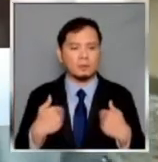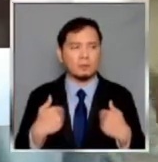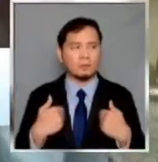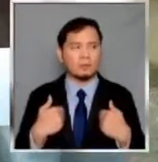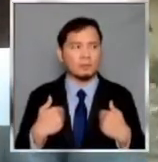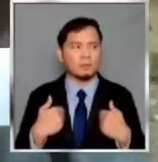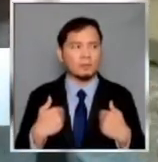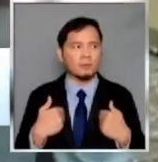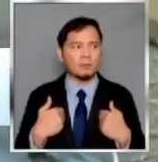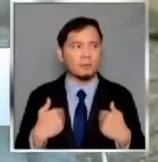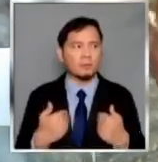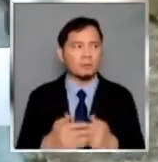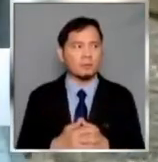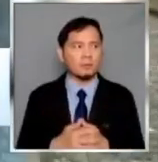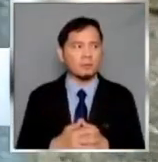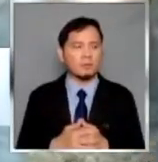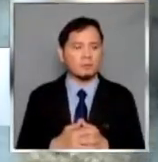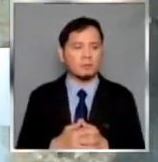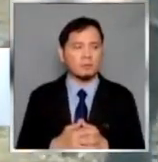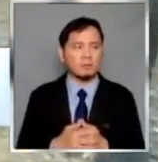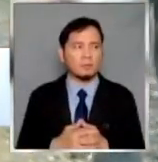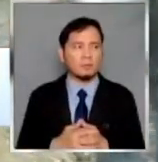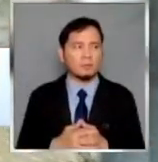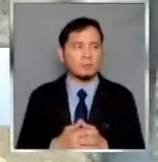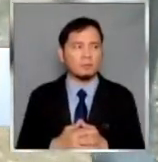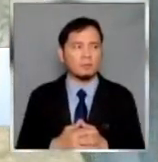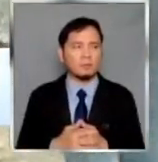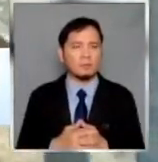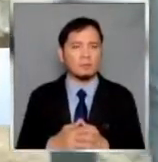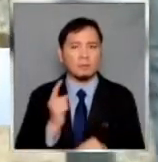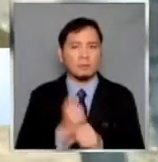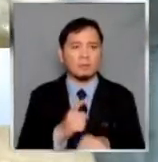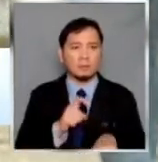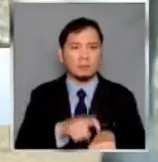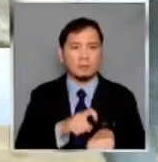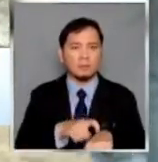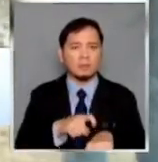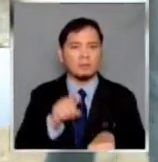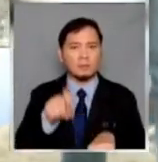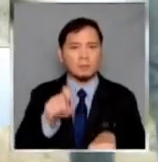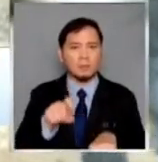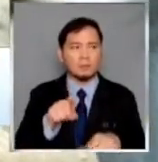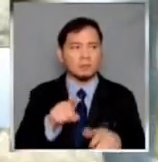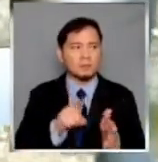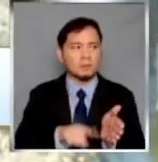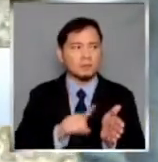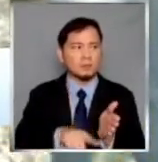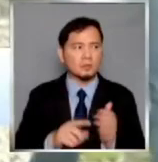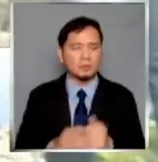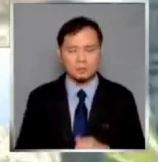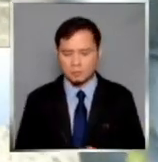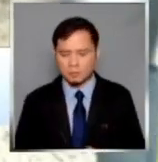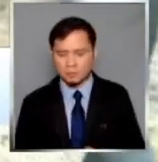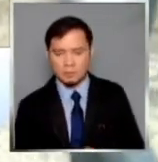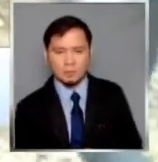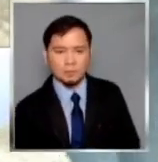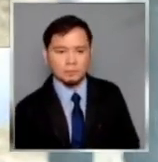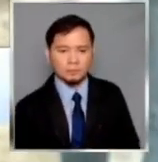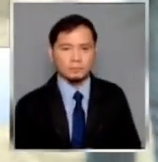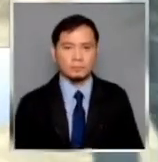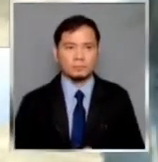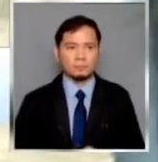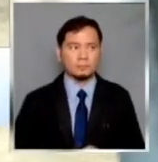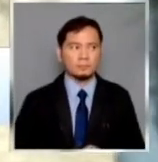pa ng umaga makakarating na ang mga poll watchers upang sila ang maging witness sa pagbubukas ng mga VCM at mga ballot